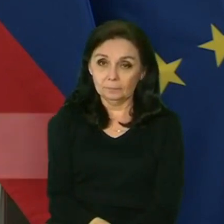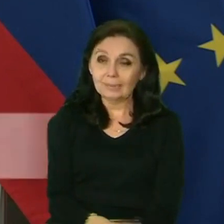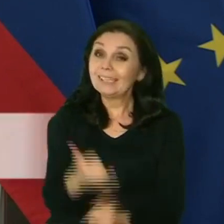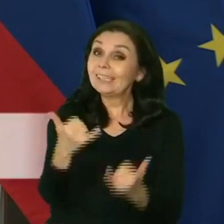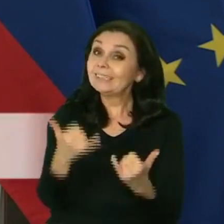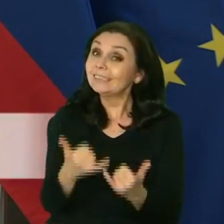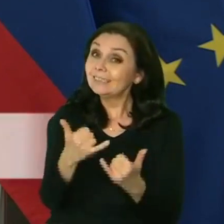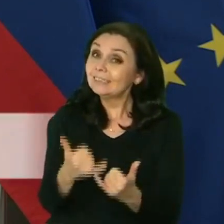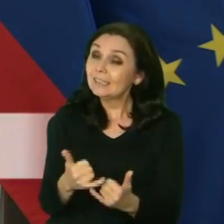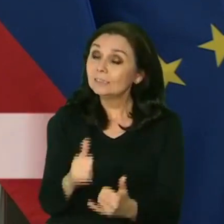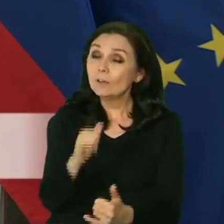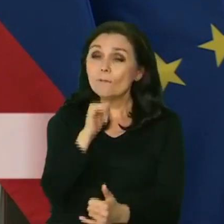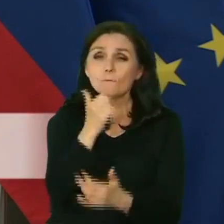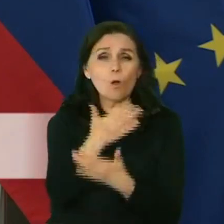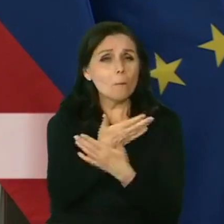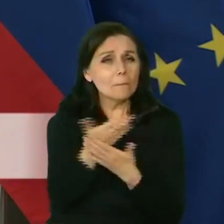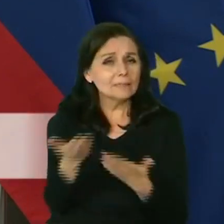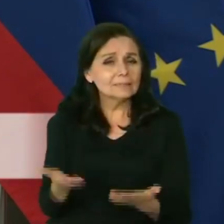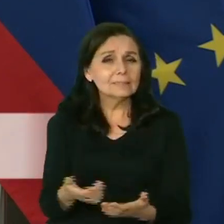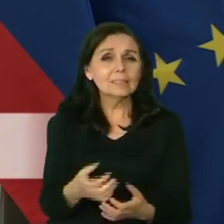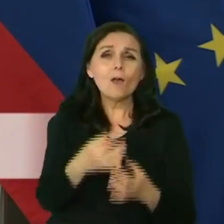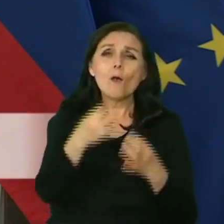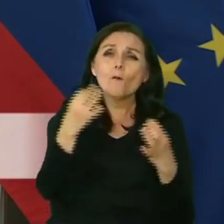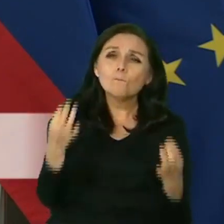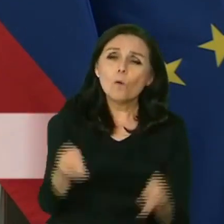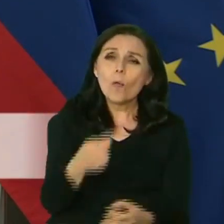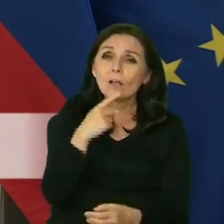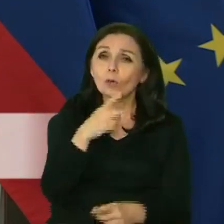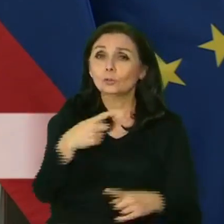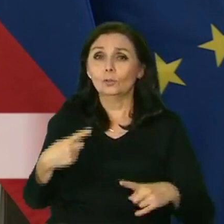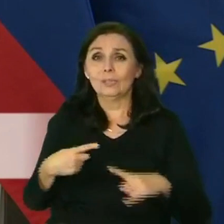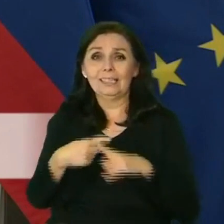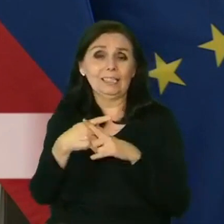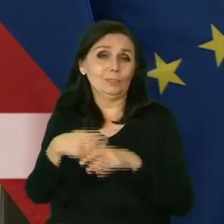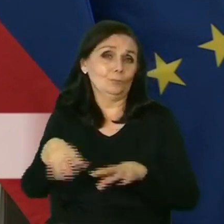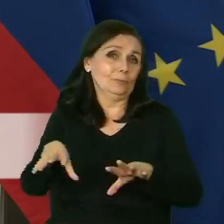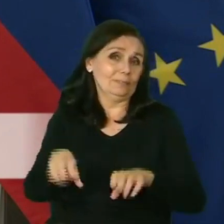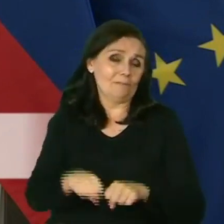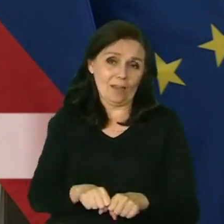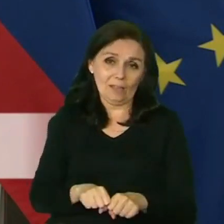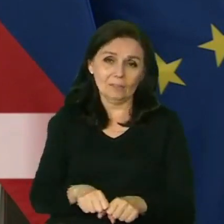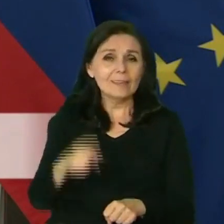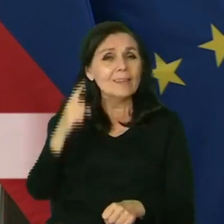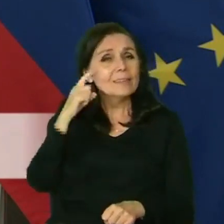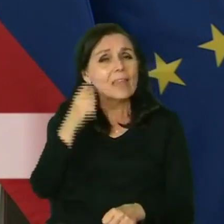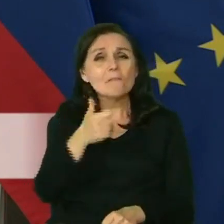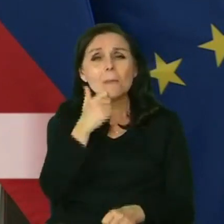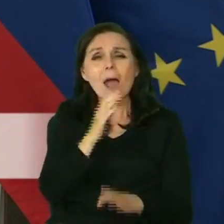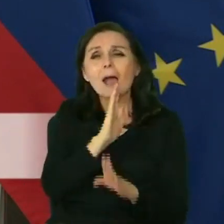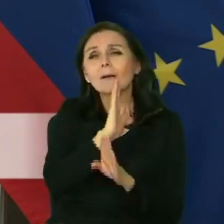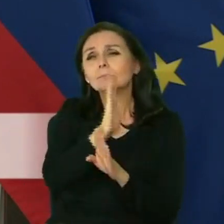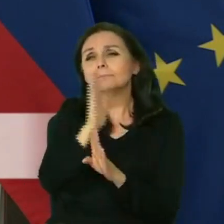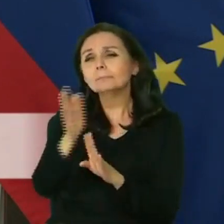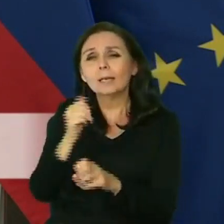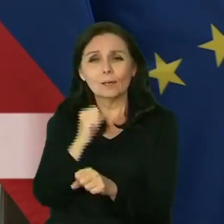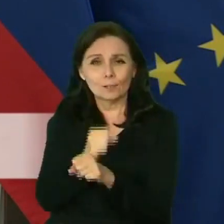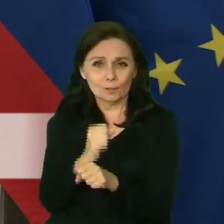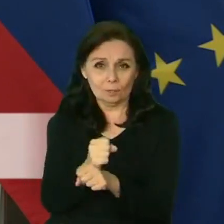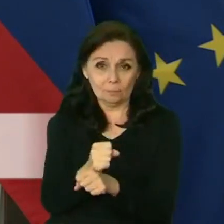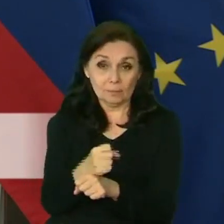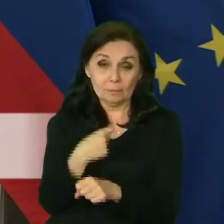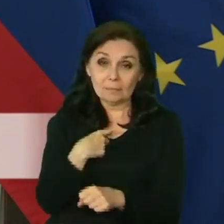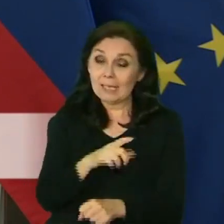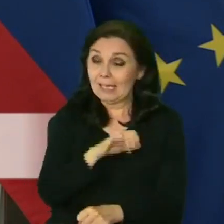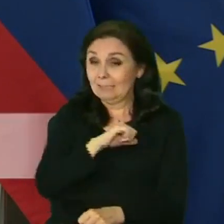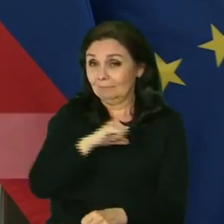Dnes neexistuje overený recept, ako túto krízu zvládnuť. Neexistujú vychodené chodníčky. Ideme